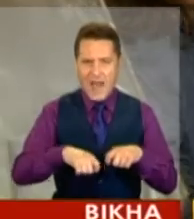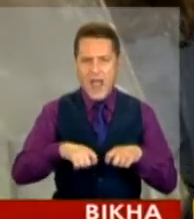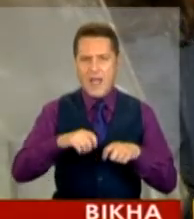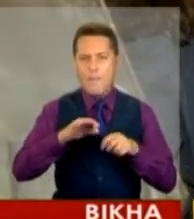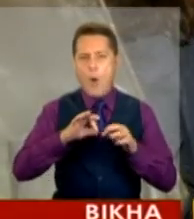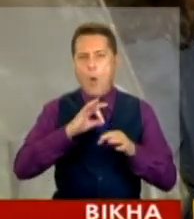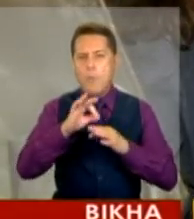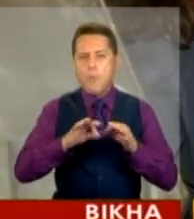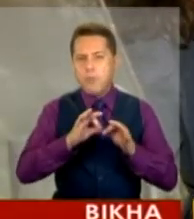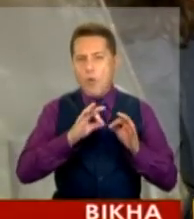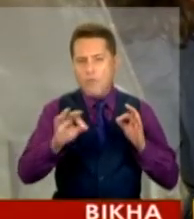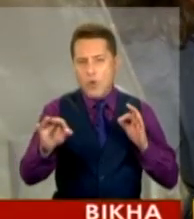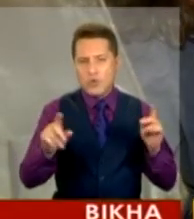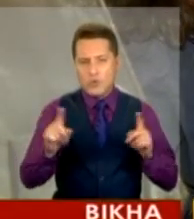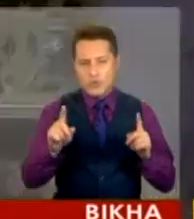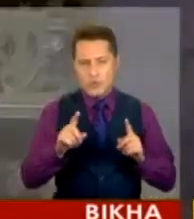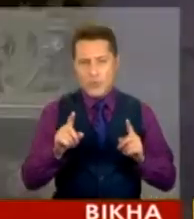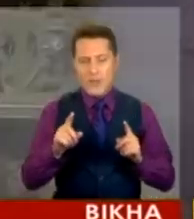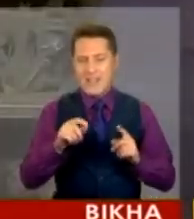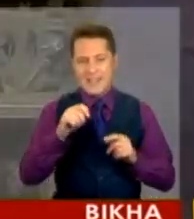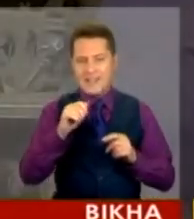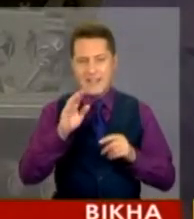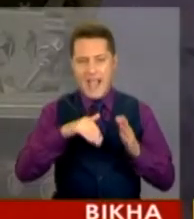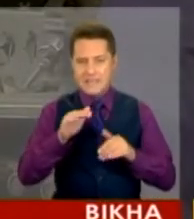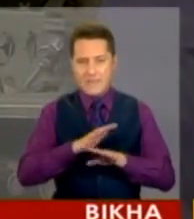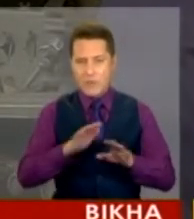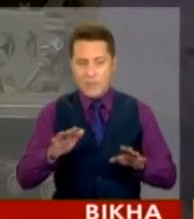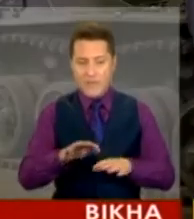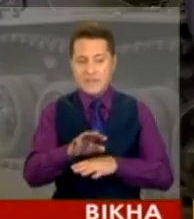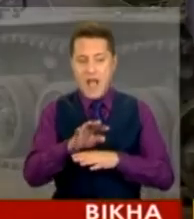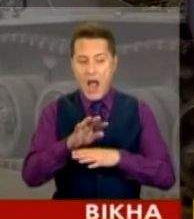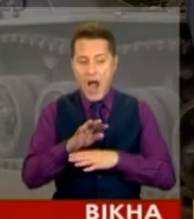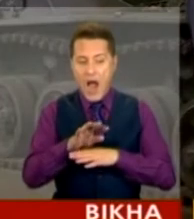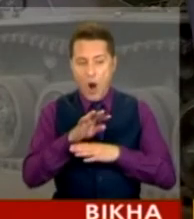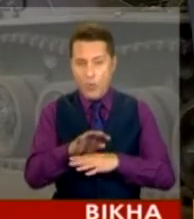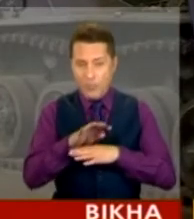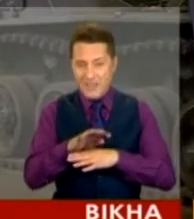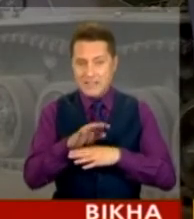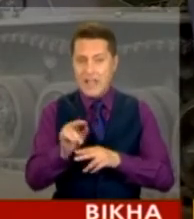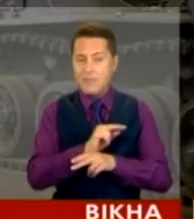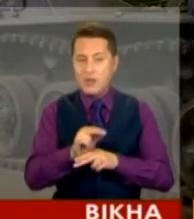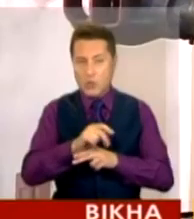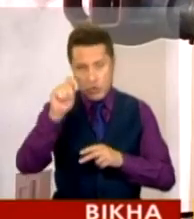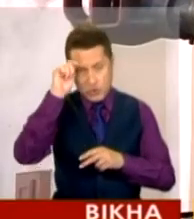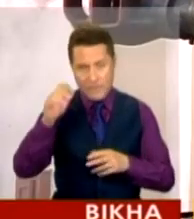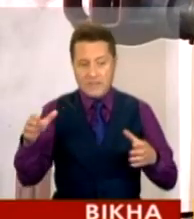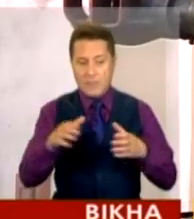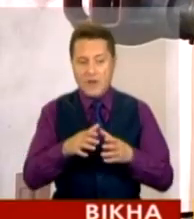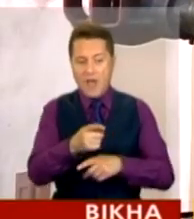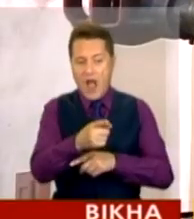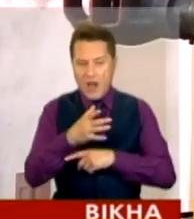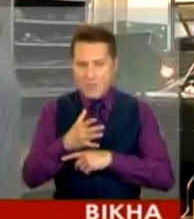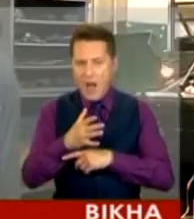Проводку, щоб не зафарбувалося. Багатотонну гаубицю акації ремонтує чоловіча бригада. У самохідної гармати відновили всю